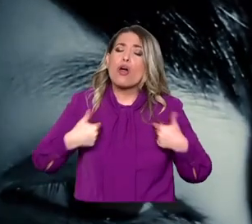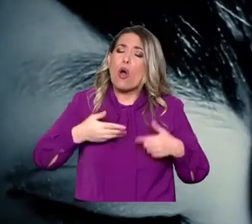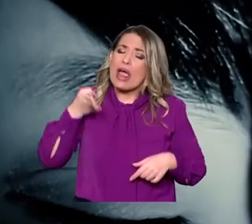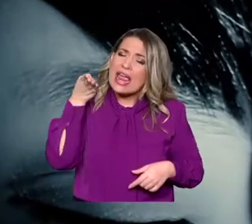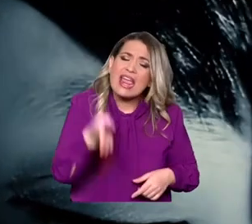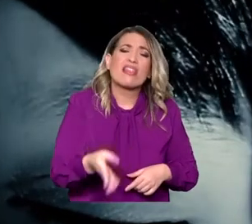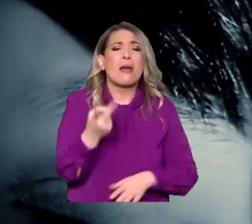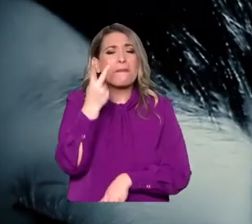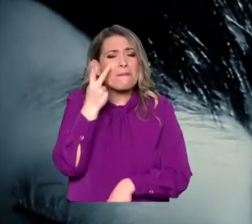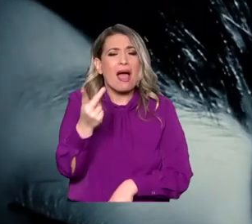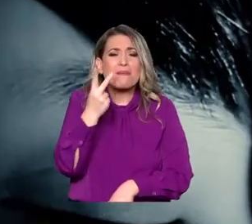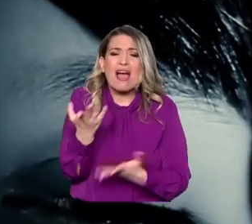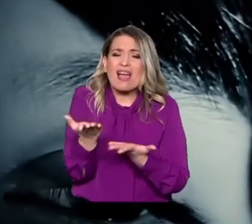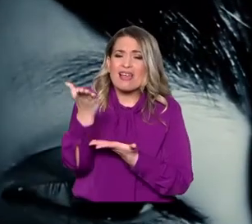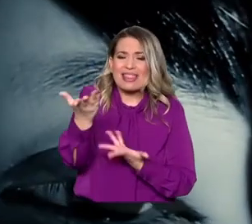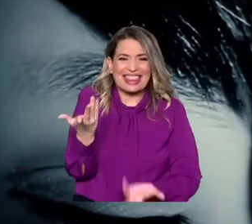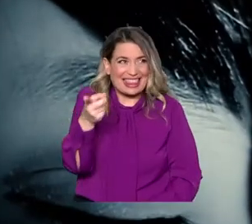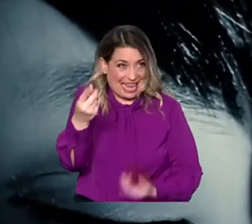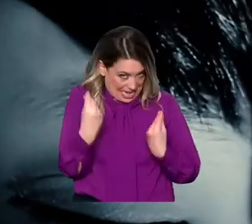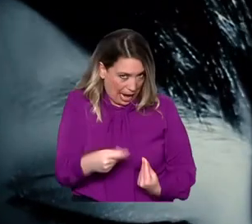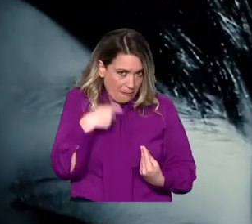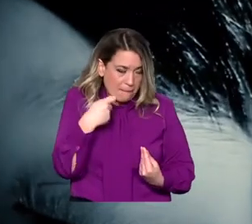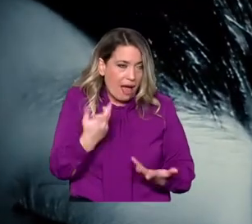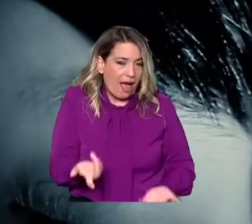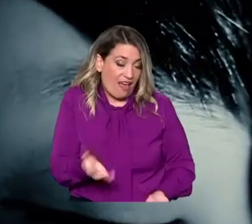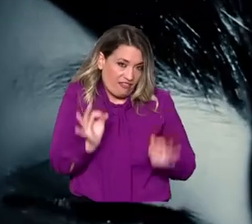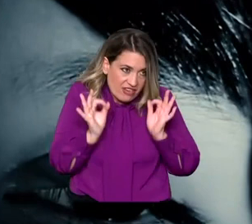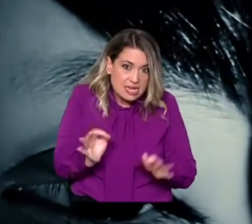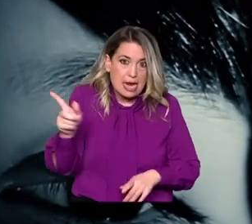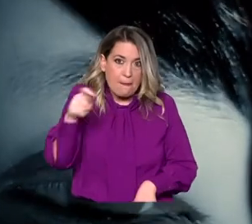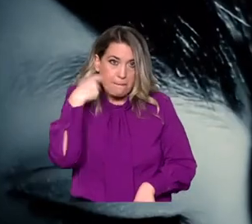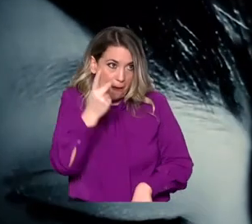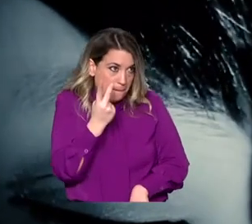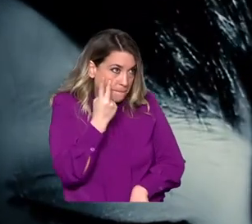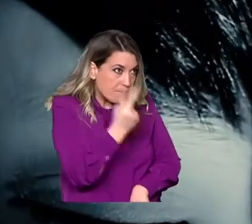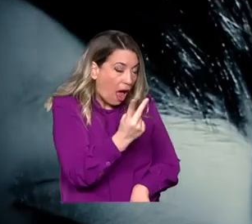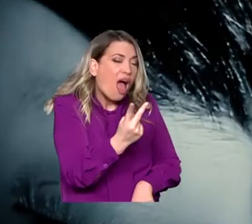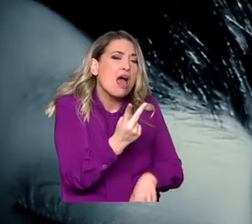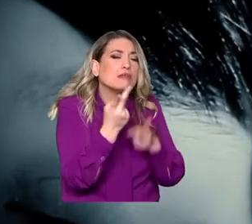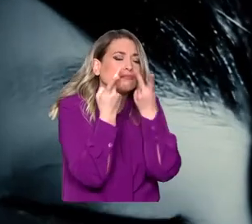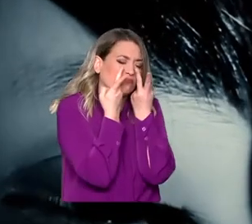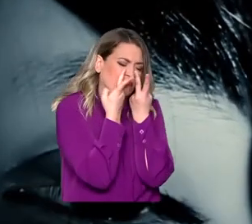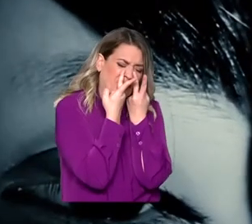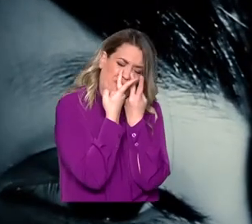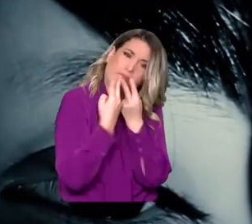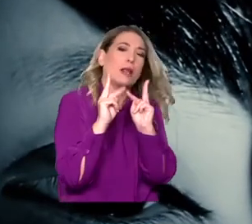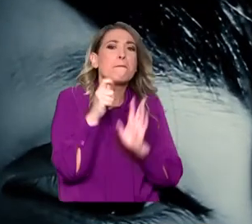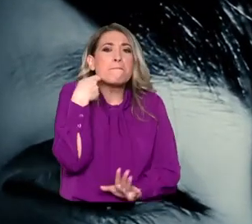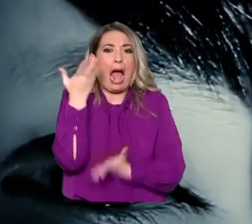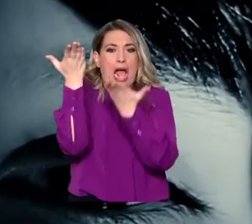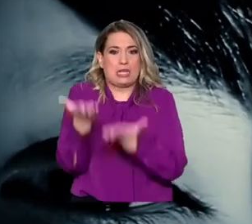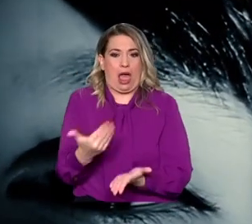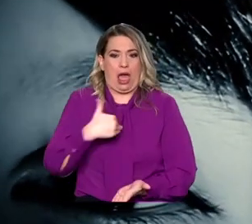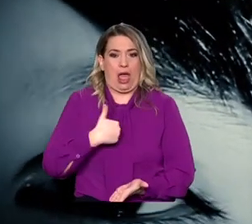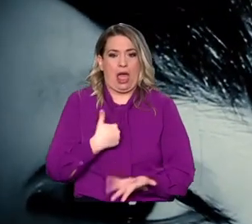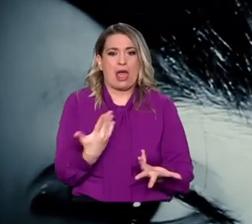είδα πώς θέλατε να είναι όταν τον αντίκρισα έπαθε καλά είμαι προσπαθώ να είμαι καλά καλά είμαι είμαι